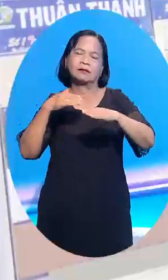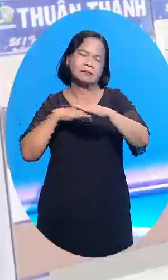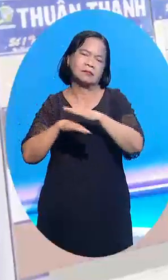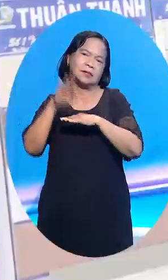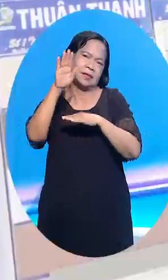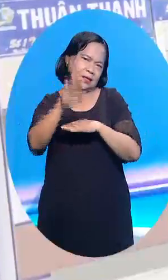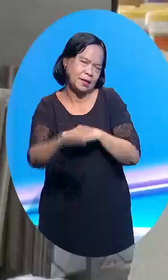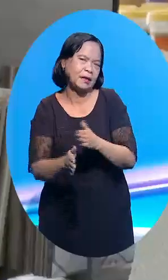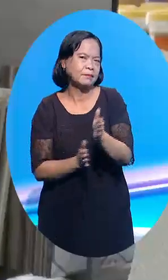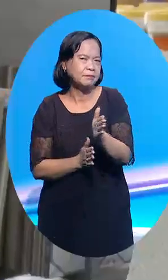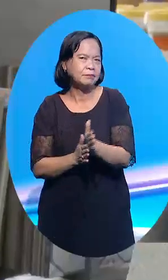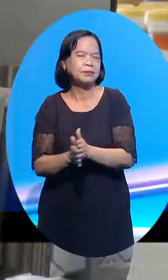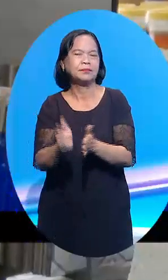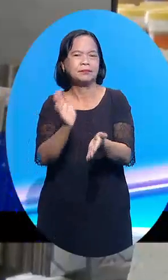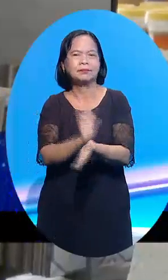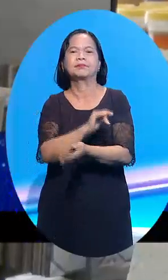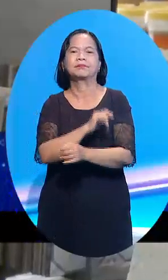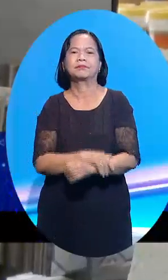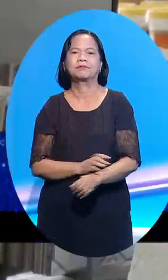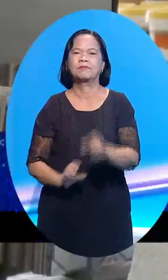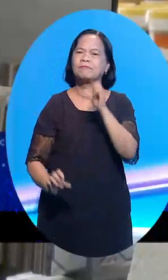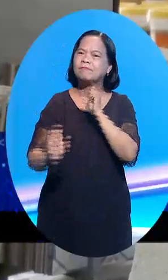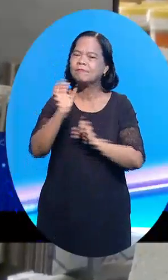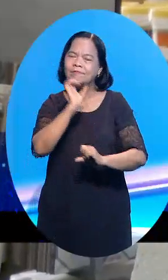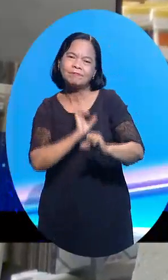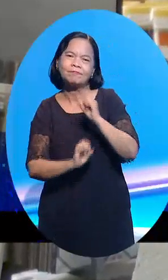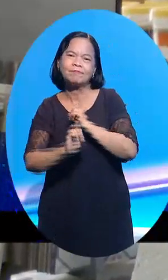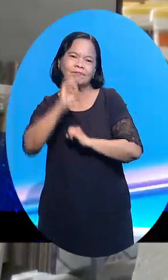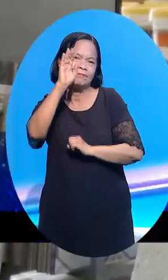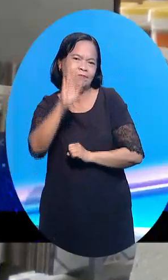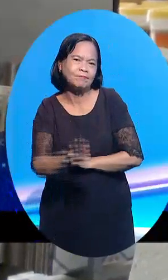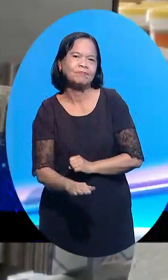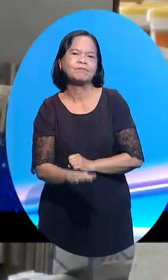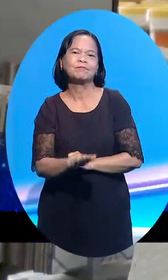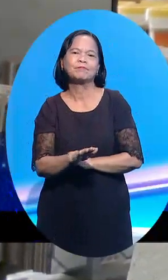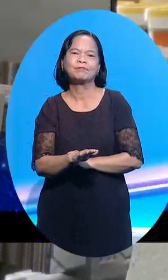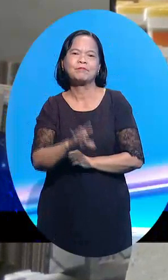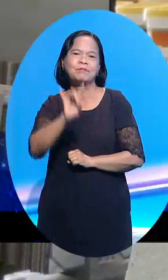theo. Nếu mà so với cùng kỳ thì nó giảm xuống tầm khoảng là